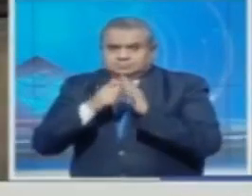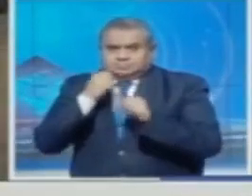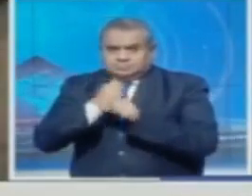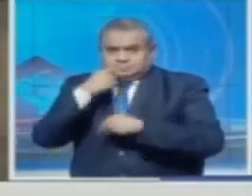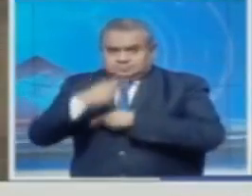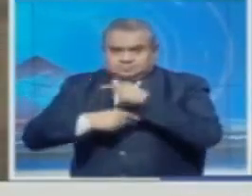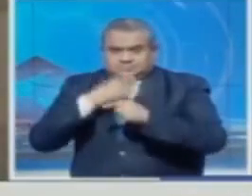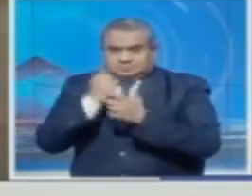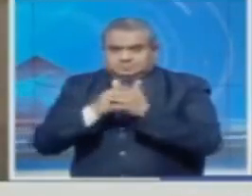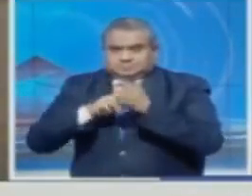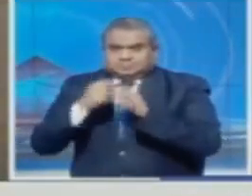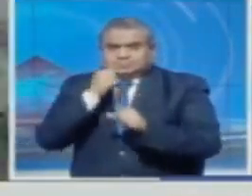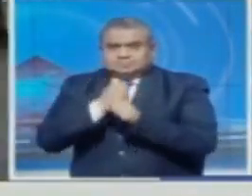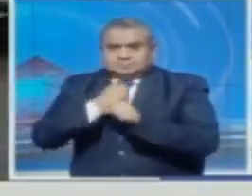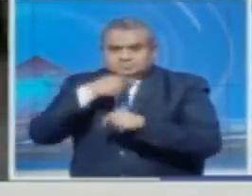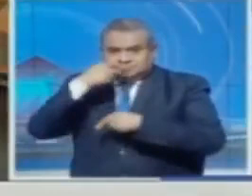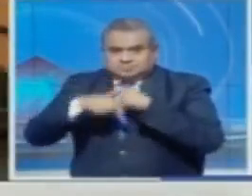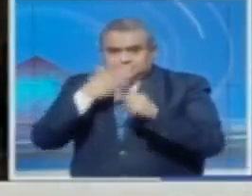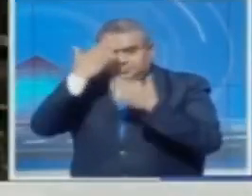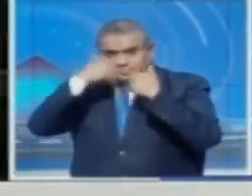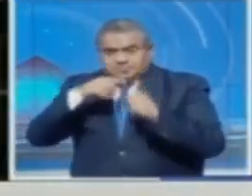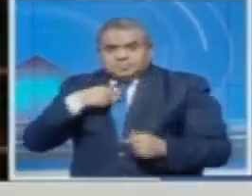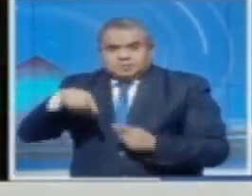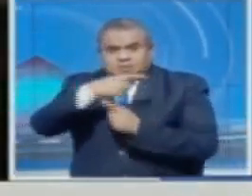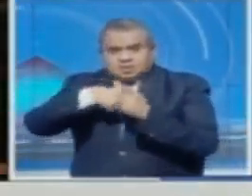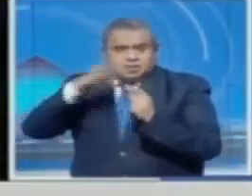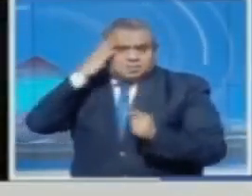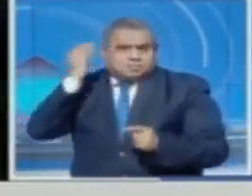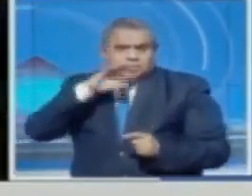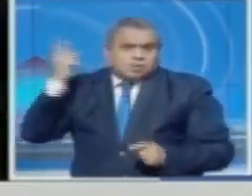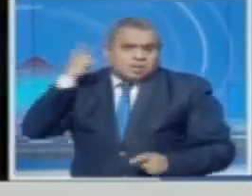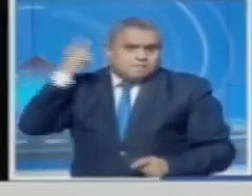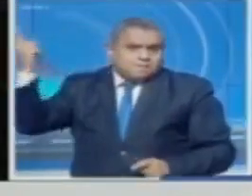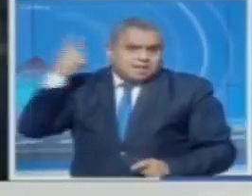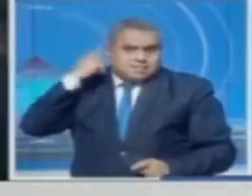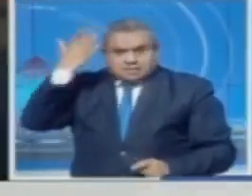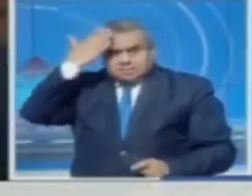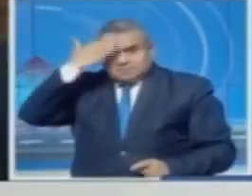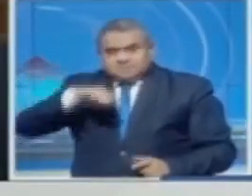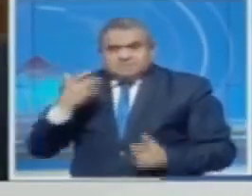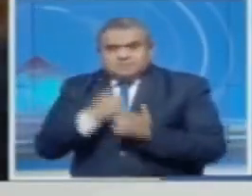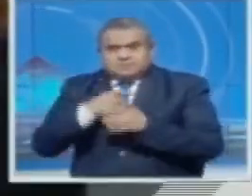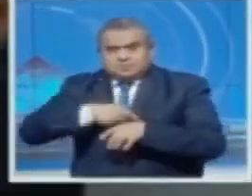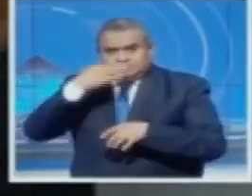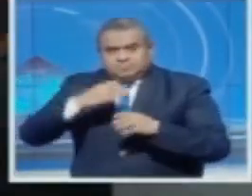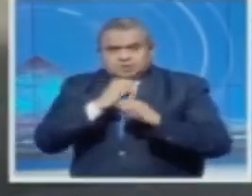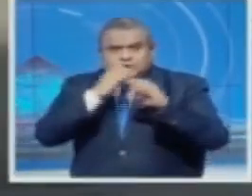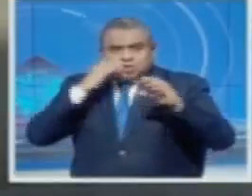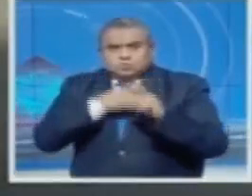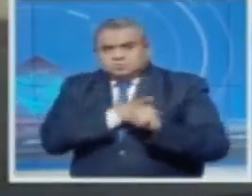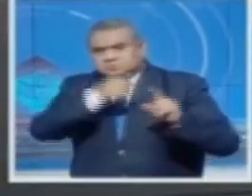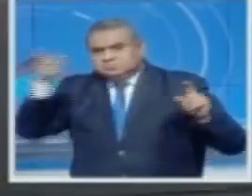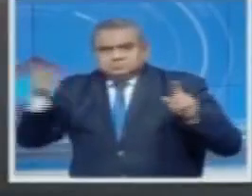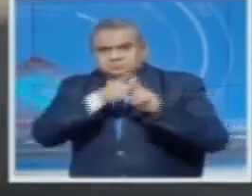وقد أبدى الحجاج ارتياحا كبيرا بعد استمتاعهم بالإقامة بالمدينة المنورة على بعد خطوات من الحرم النبوي، في